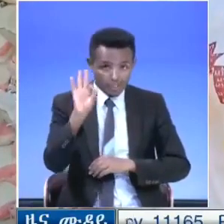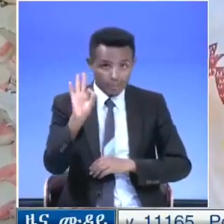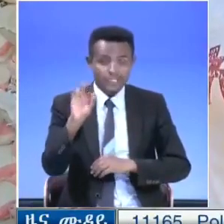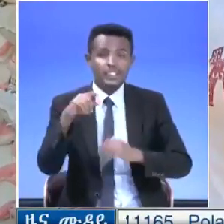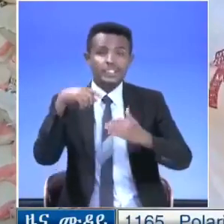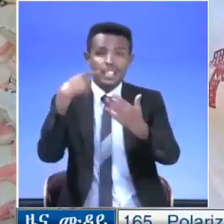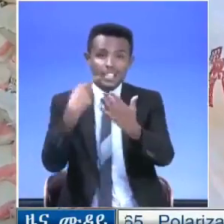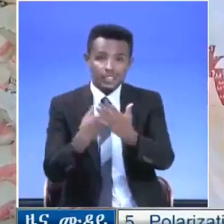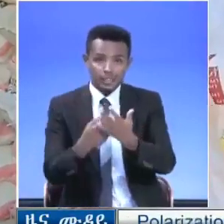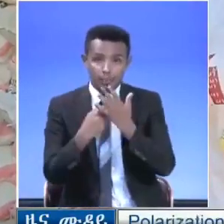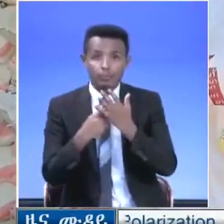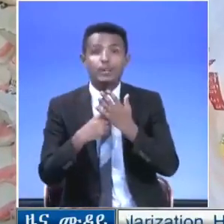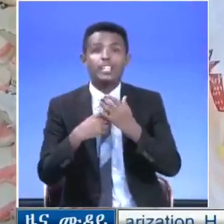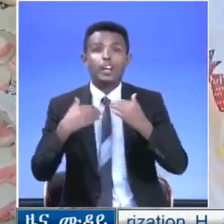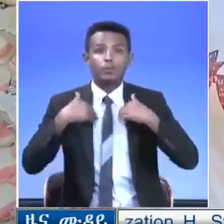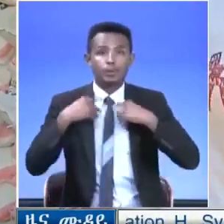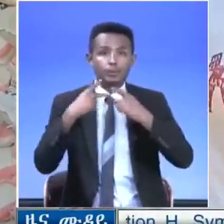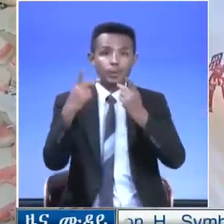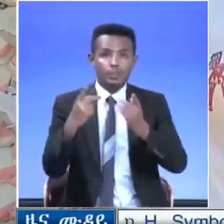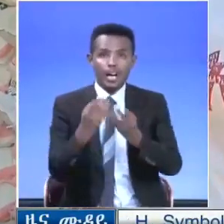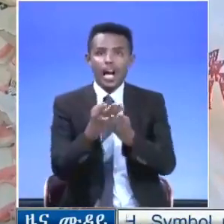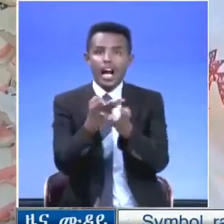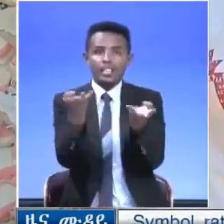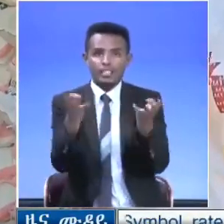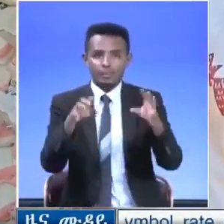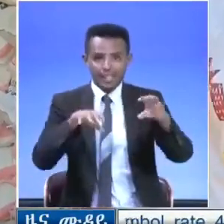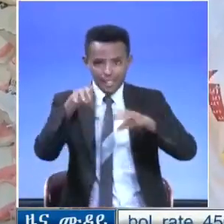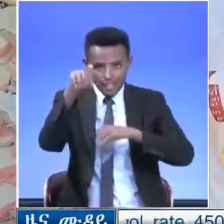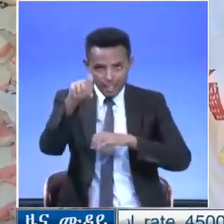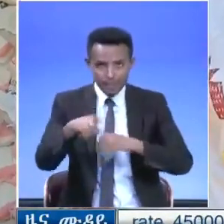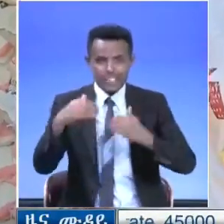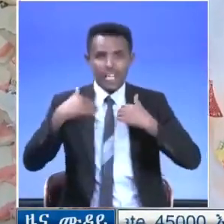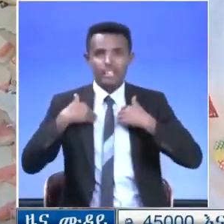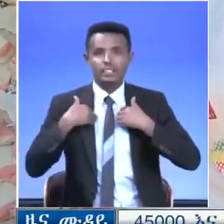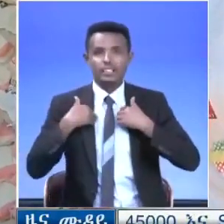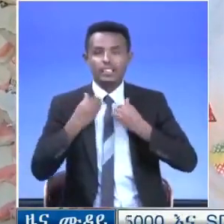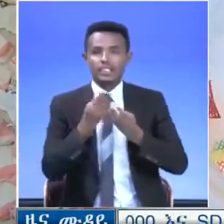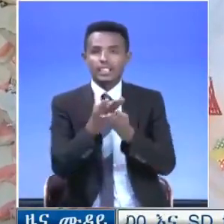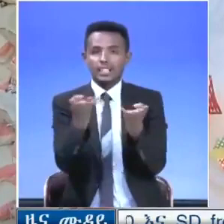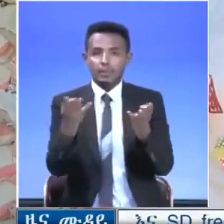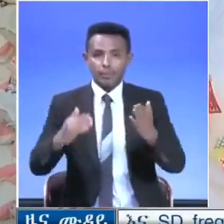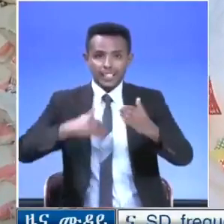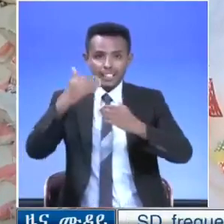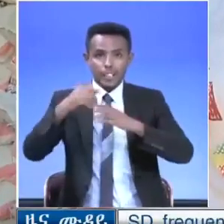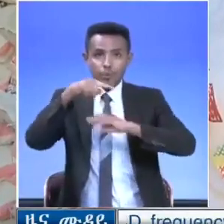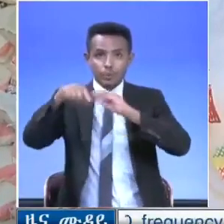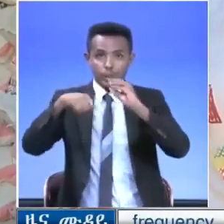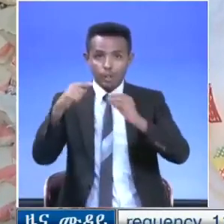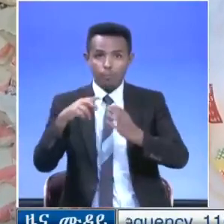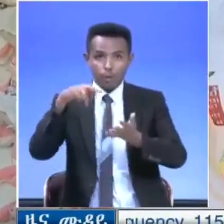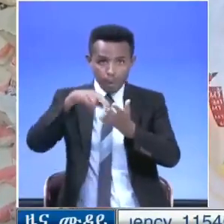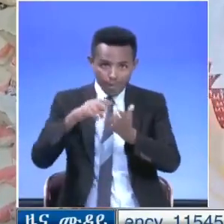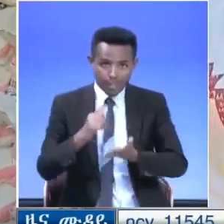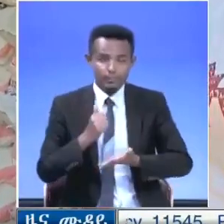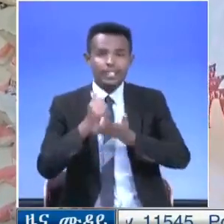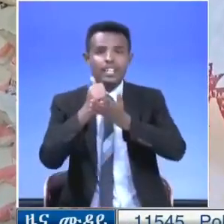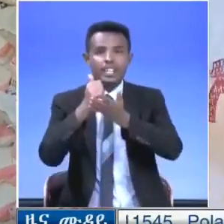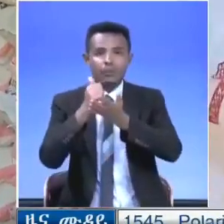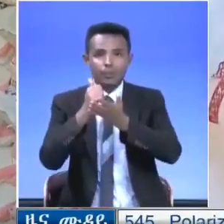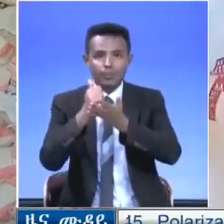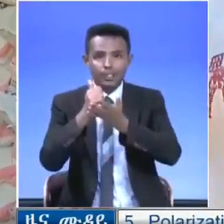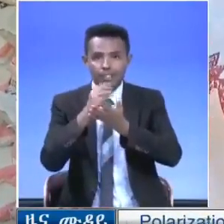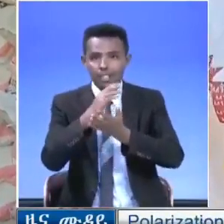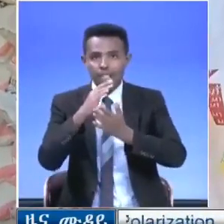የሚገባን? በእያሉበት ሄደን አድረስ ማድረግ አለብን። ያለንን ሰተናቸው በቀጣይ ዙር ደግሞ በቋሚነት የሚደገፉበትንና